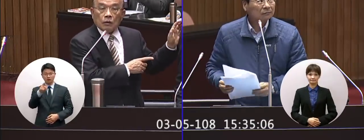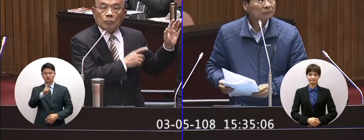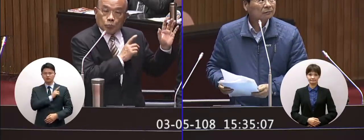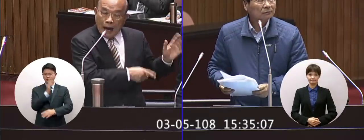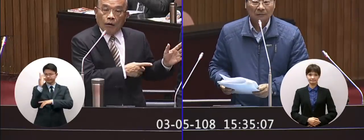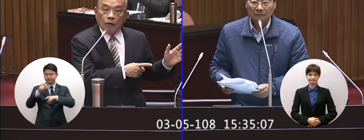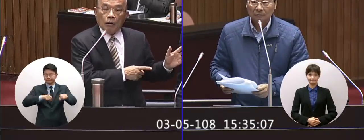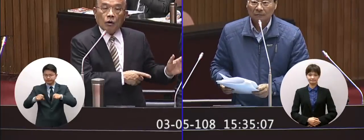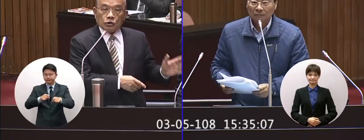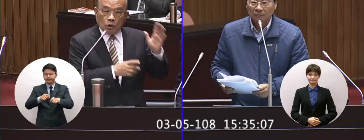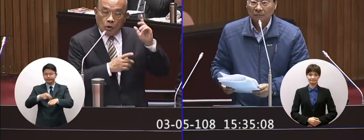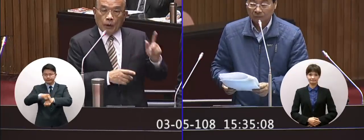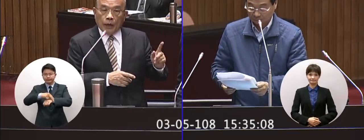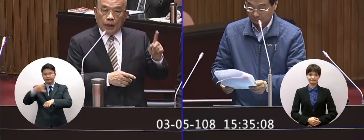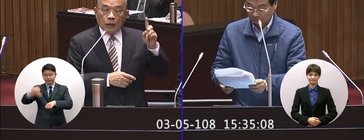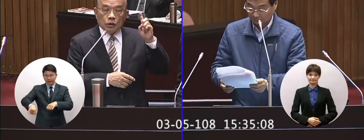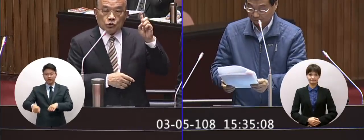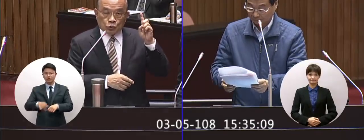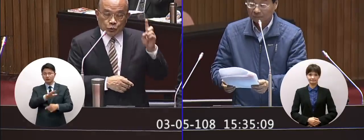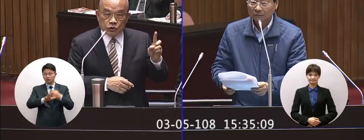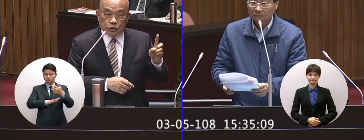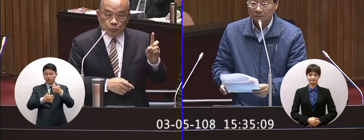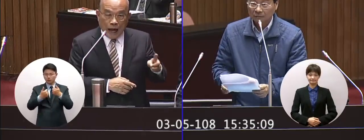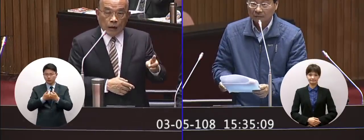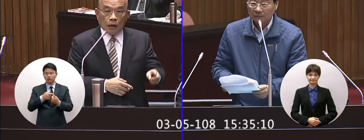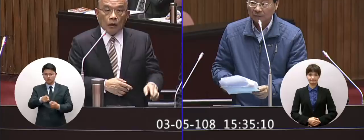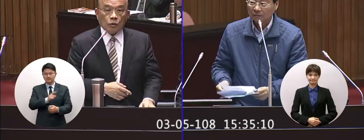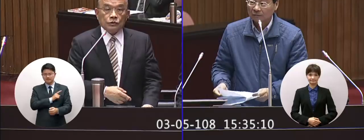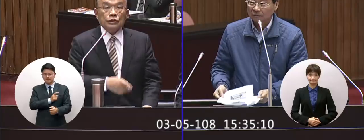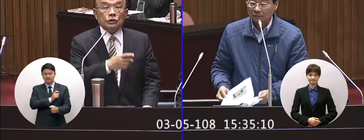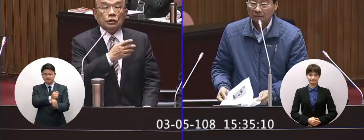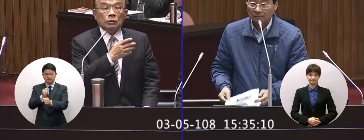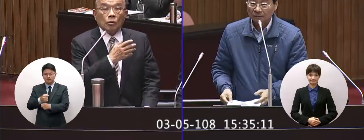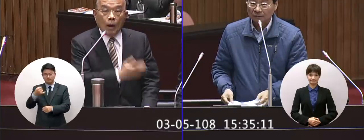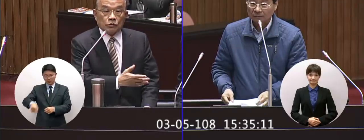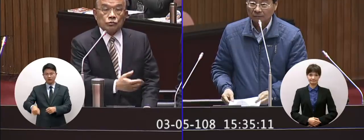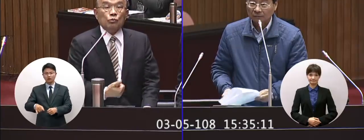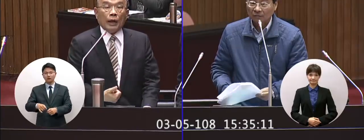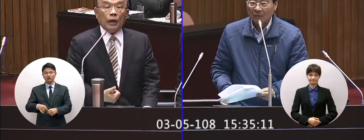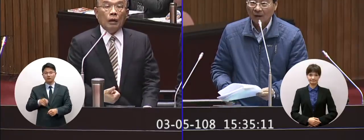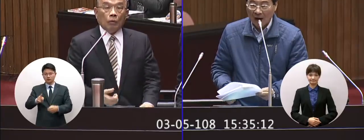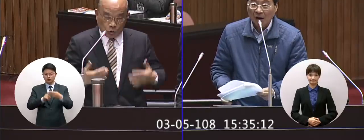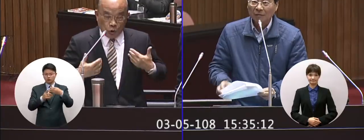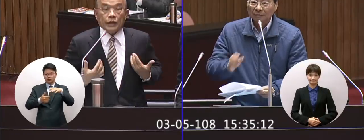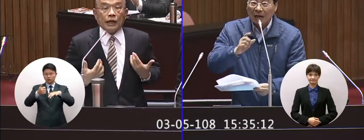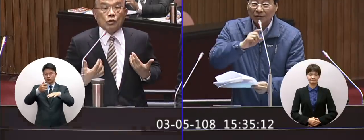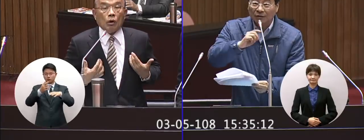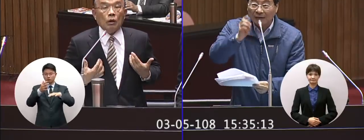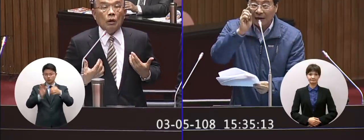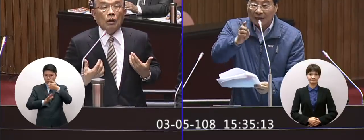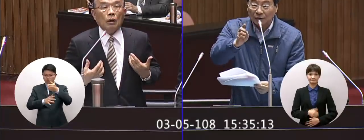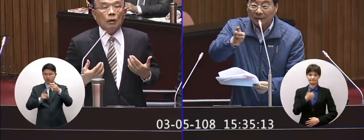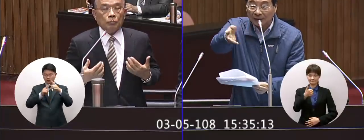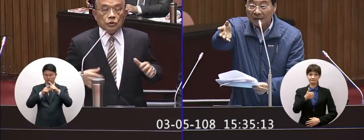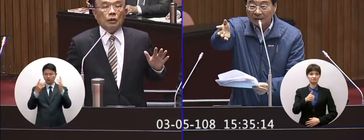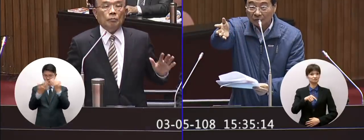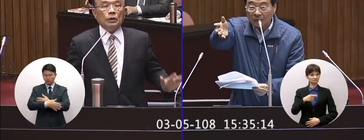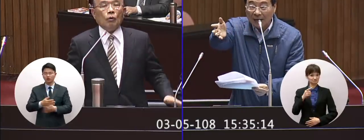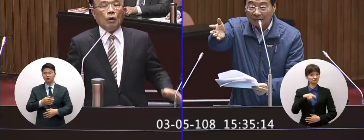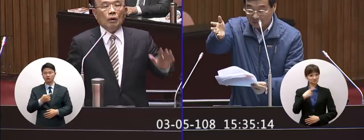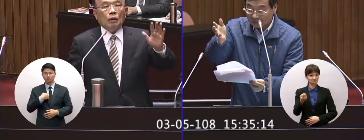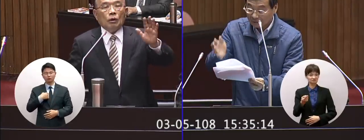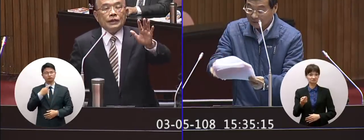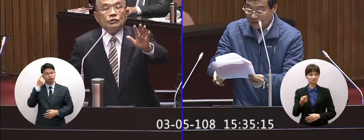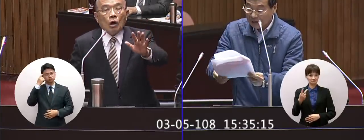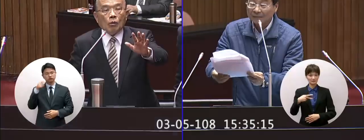政策不好，或者农委会处置不当，我甚至于换主委， 好， 都应该 到时候再来换主委。 不是，